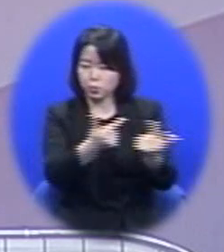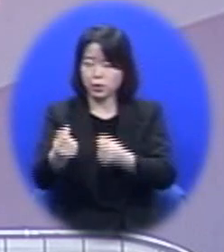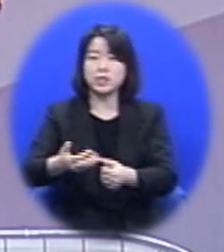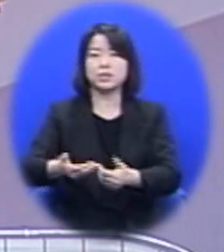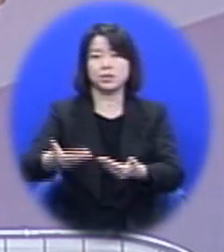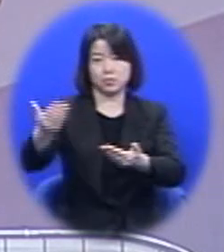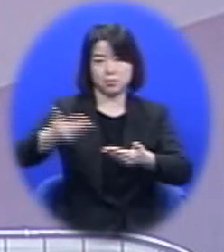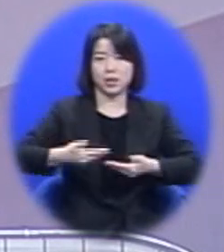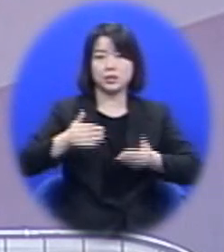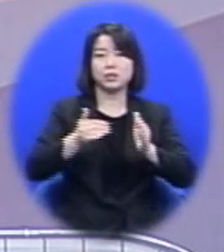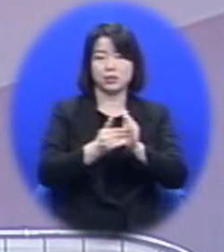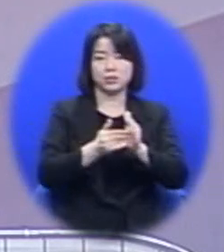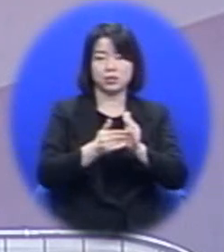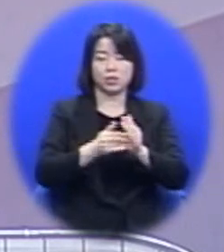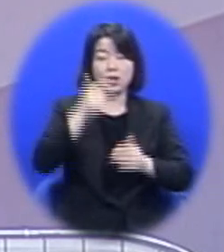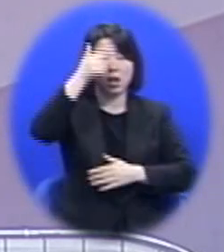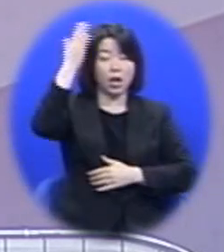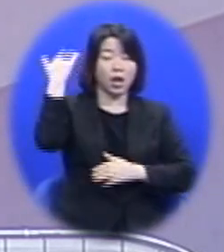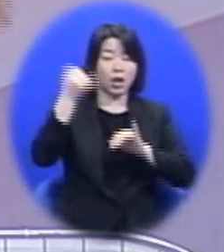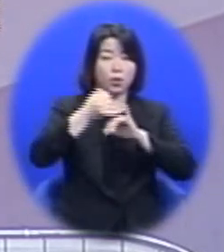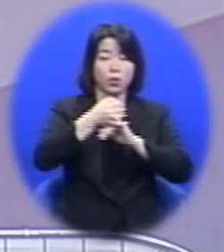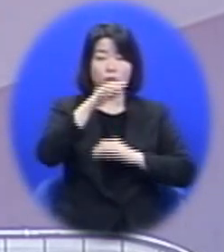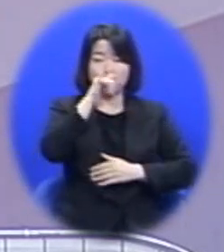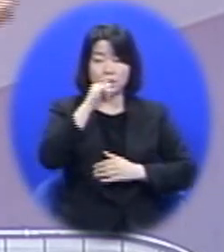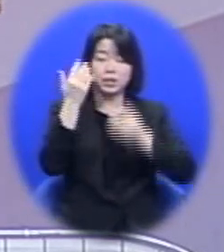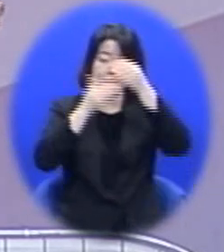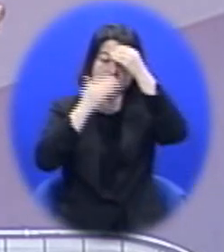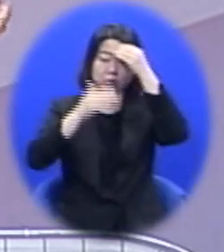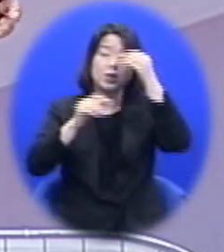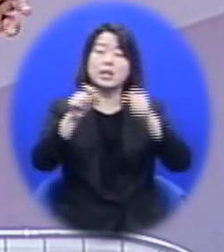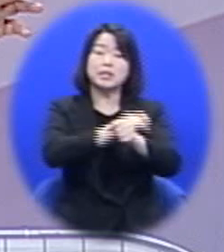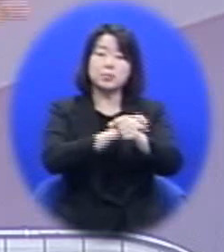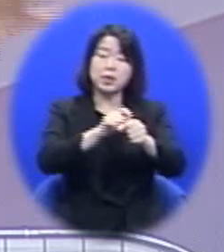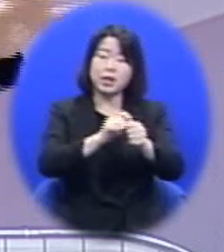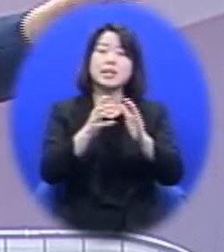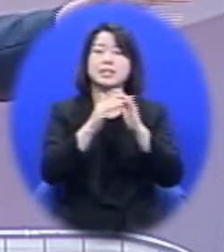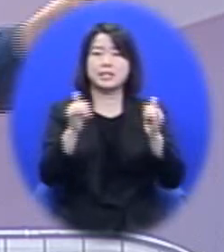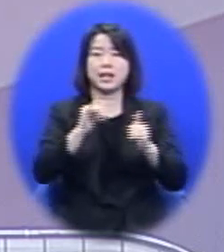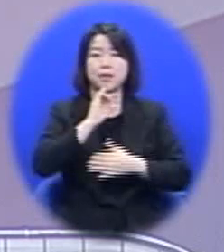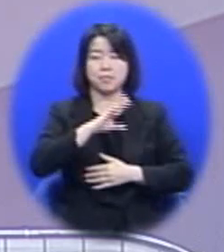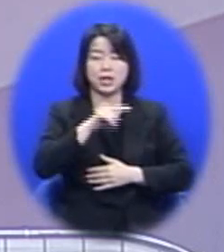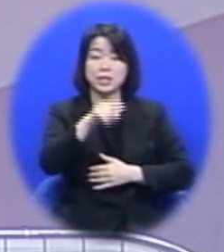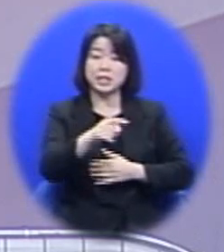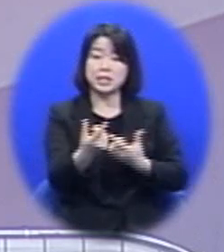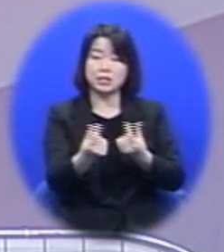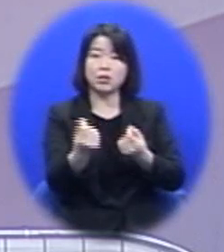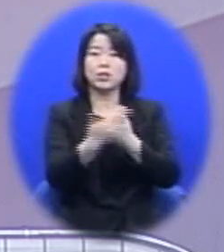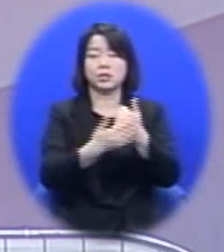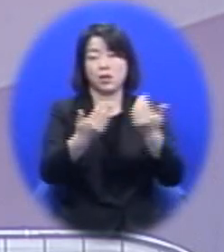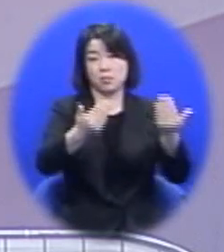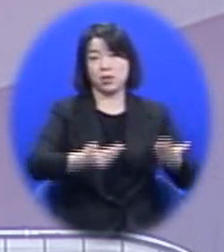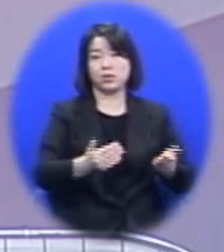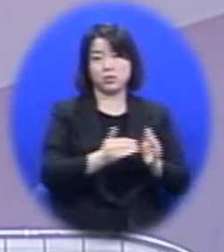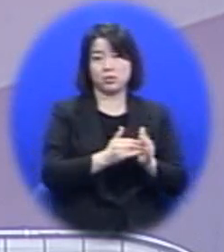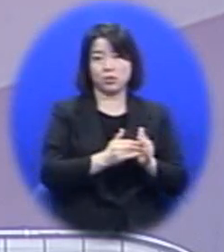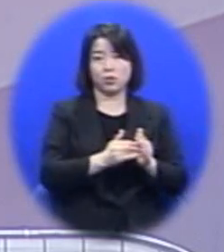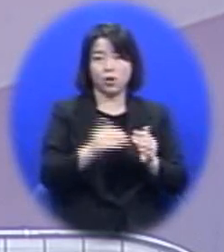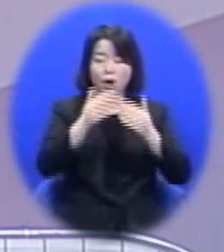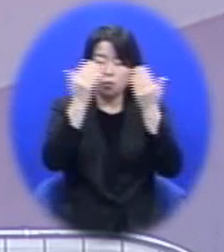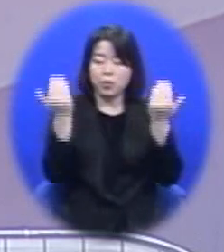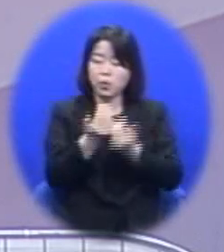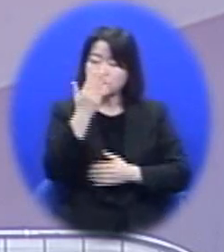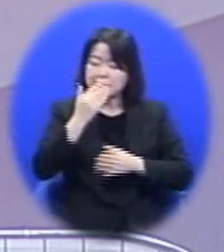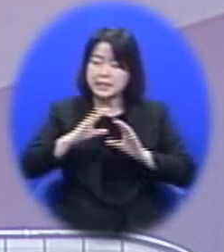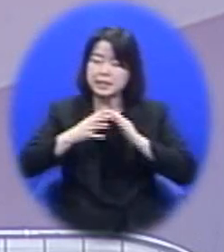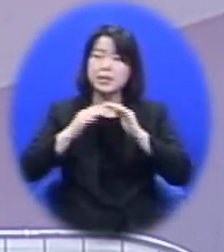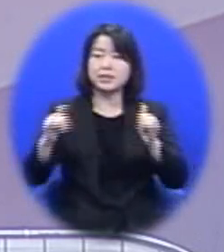구약에 있는 성도들은 특별한 한 사람이나 몇 사람만 이런 은혜를 받았습니다. 모든 이스라엘 백성들이